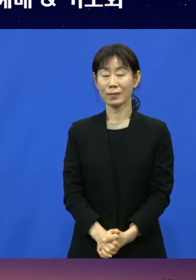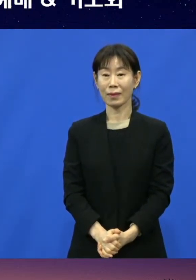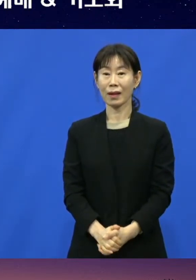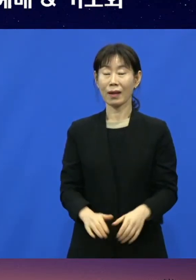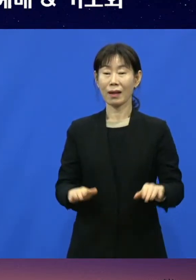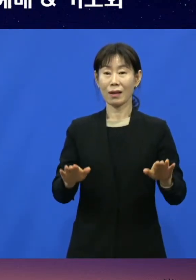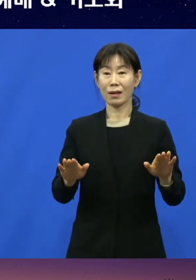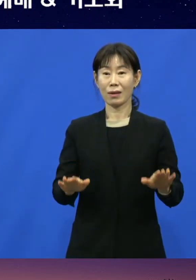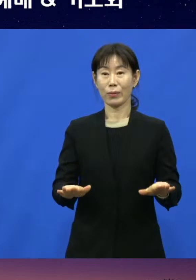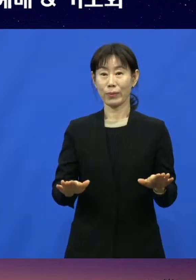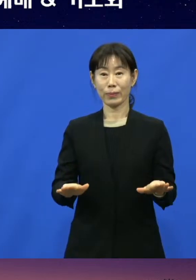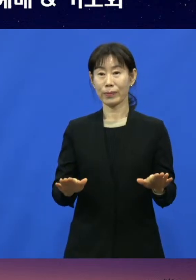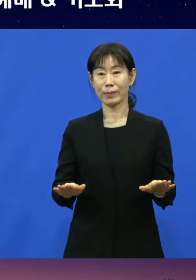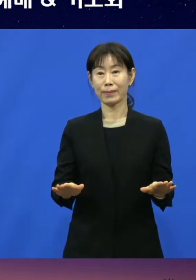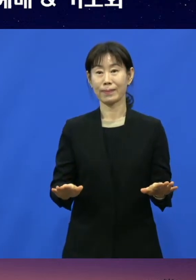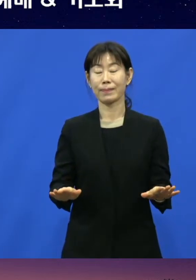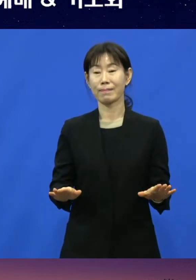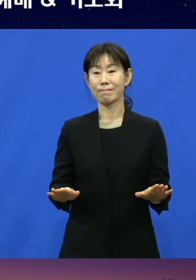오늘